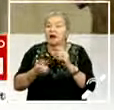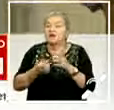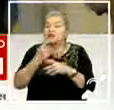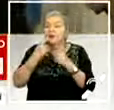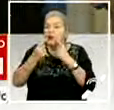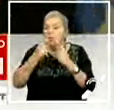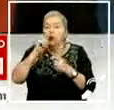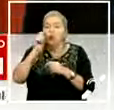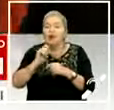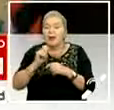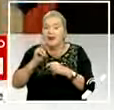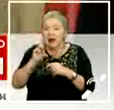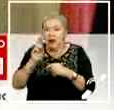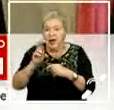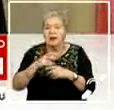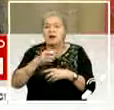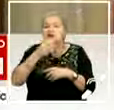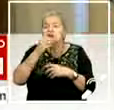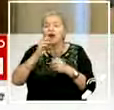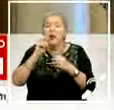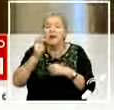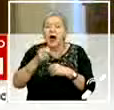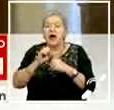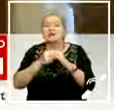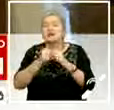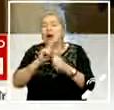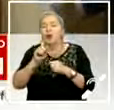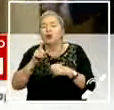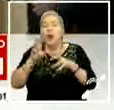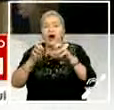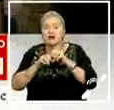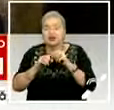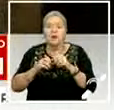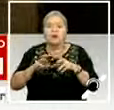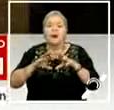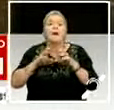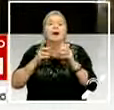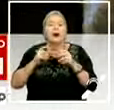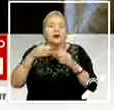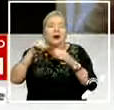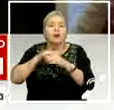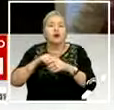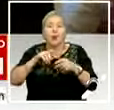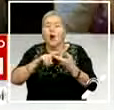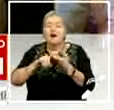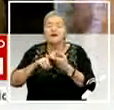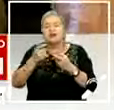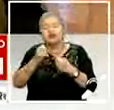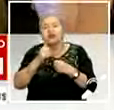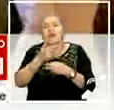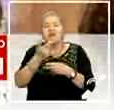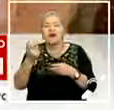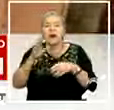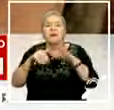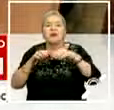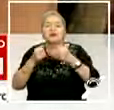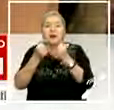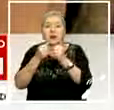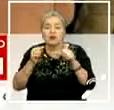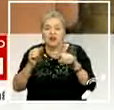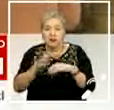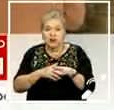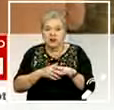UDMR va spune sau nu dacă acceptă să meargă mai departe chiar fără Ministerul Dezvoltării Regionale, primind la schimb un alt